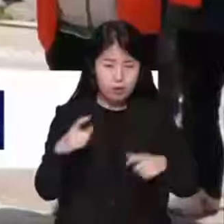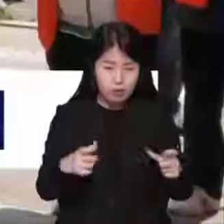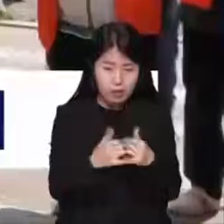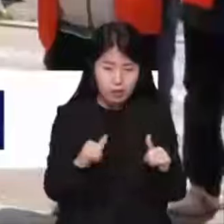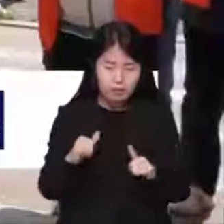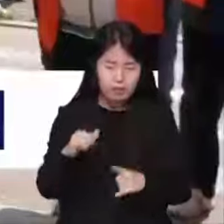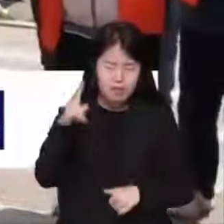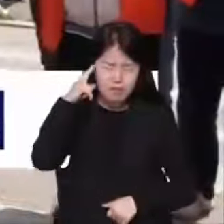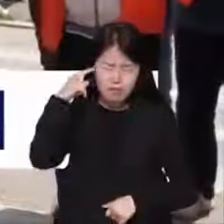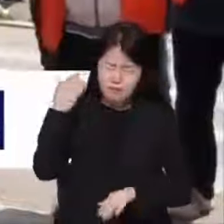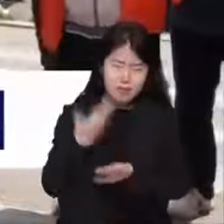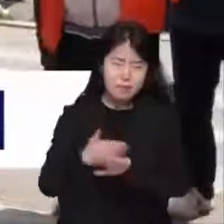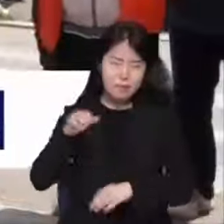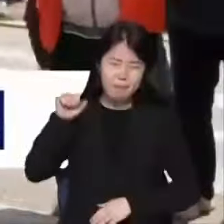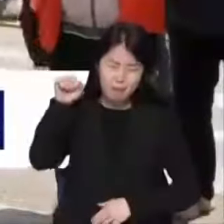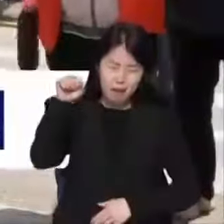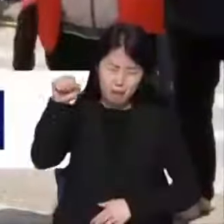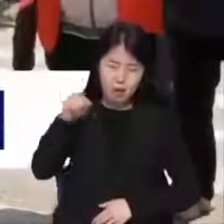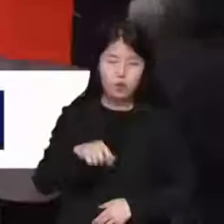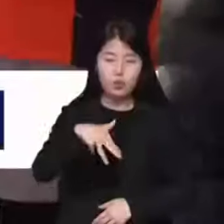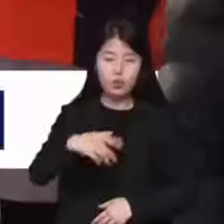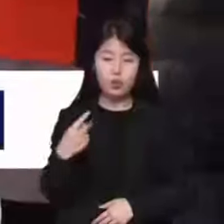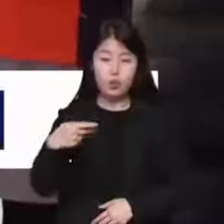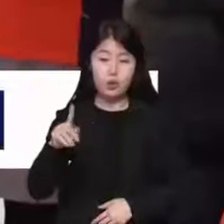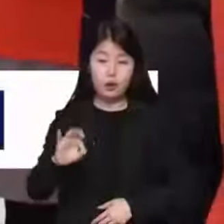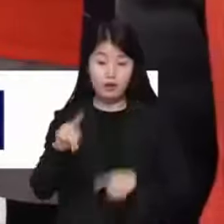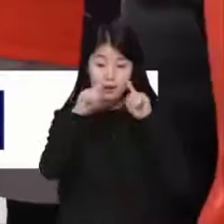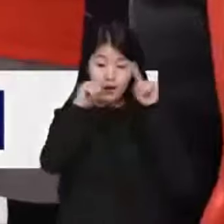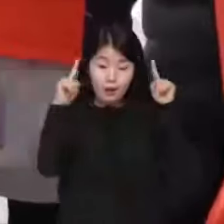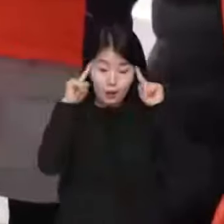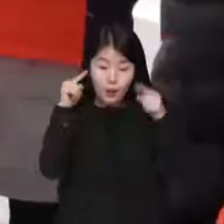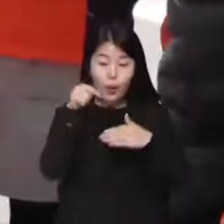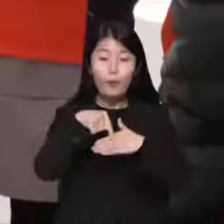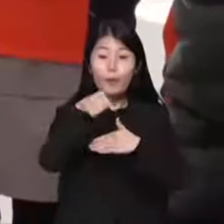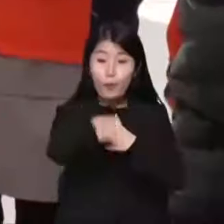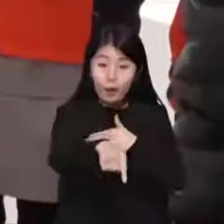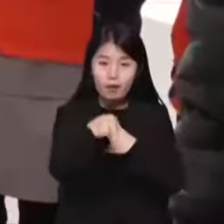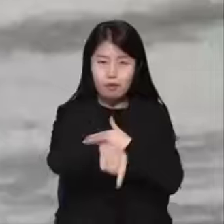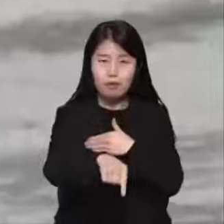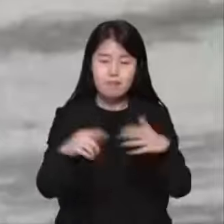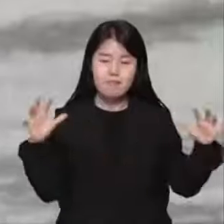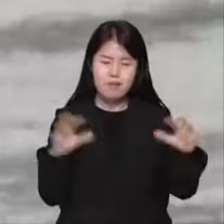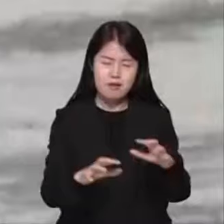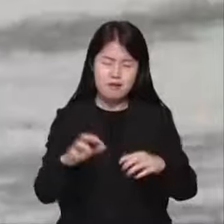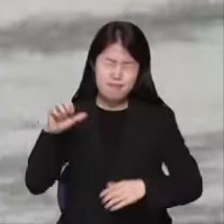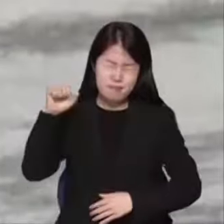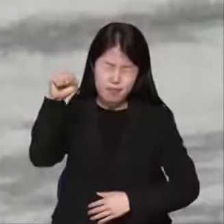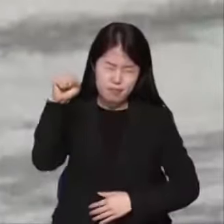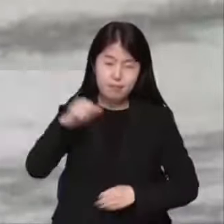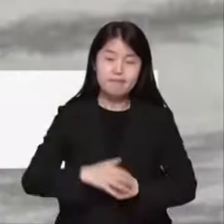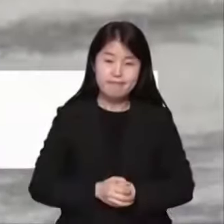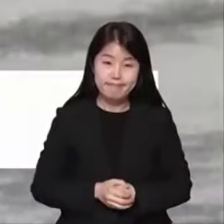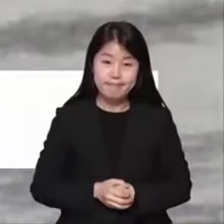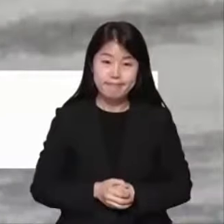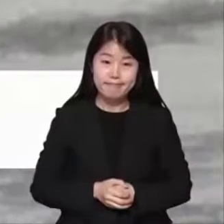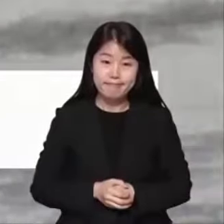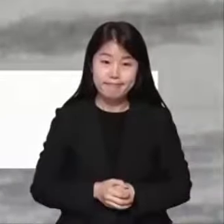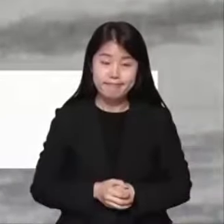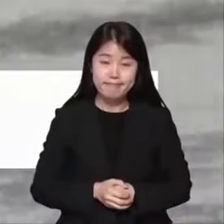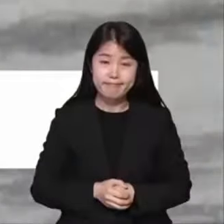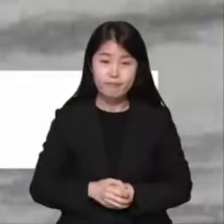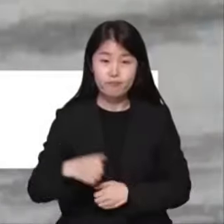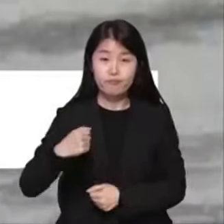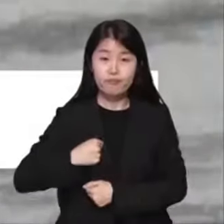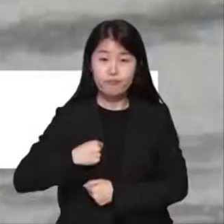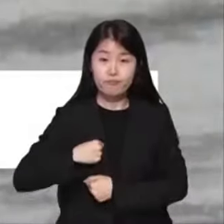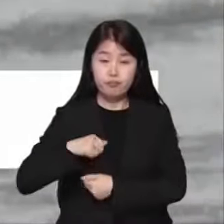개최된 초당대학교 입구 앞에서 1시간 동안 반대 시위를 벌였습니다. 전투병장 이전은